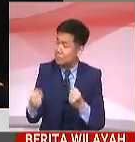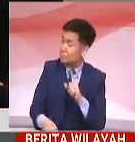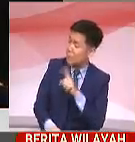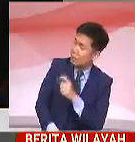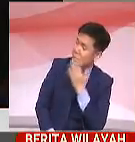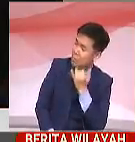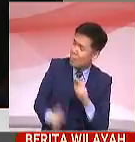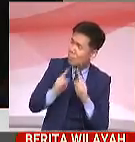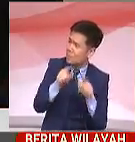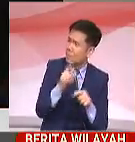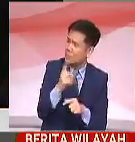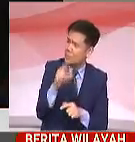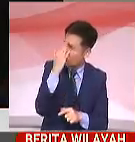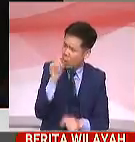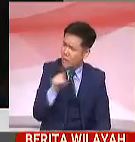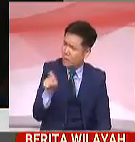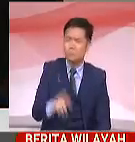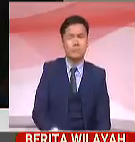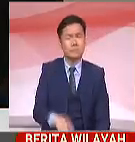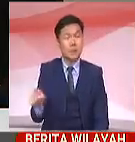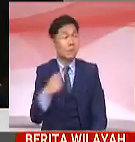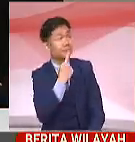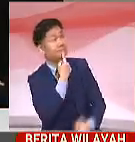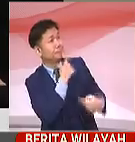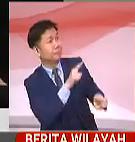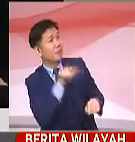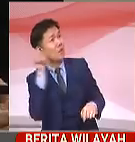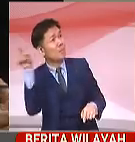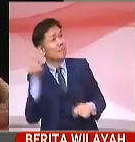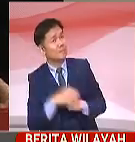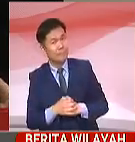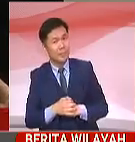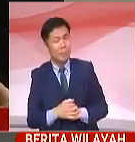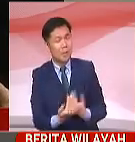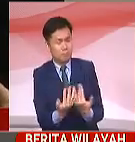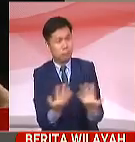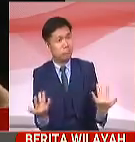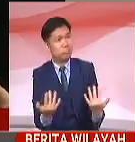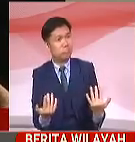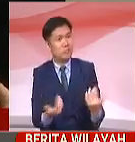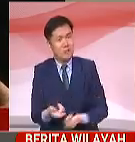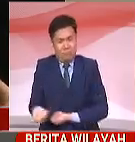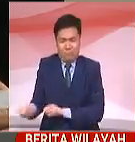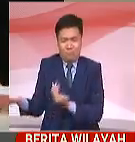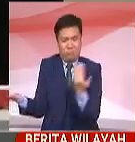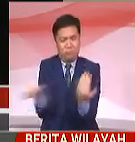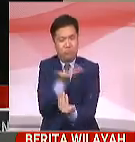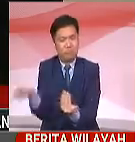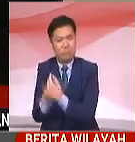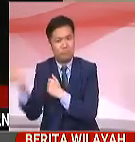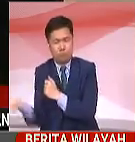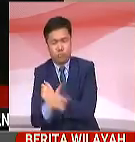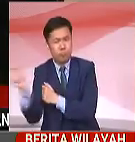daripada sini ke Kuala Lumpur dan sebagainya, ada yang menyatakan nak tolong potong rumput, majikan dan sebagainya. Tapi pihak kami